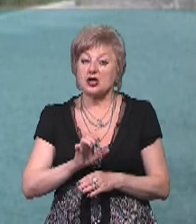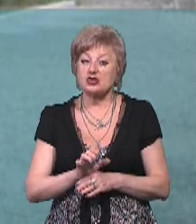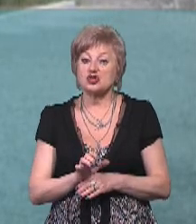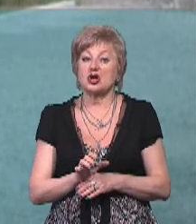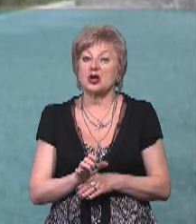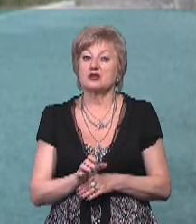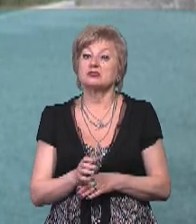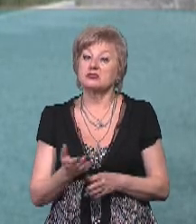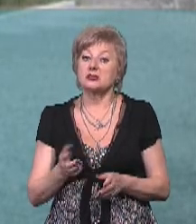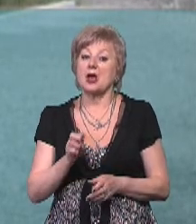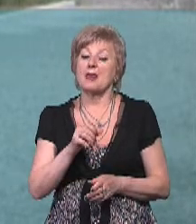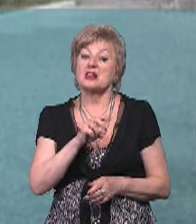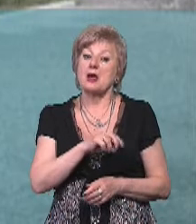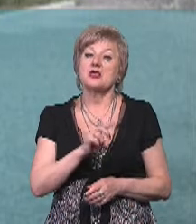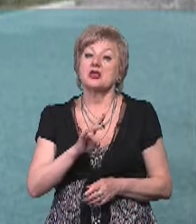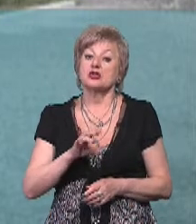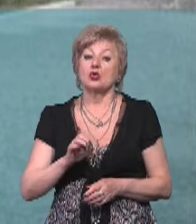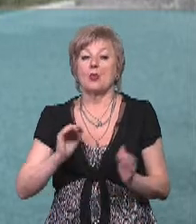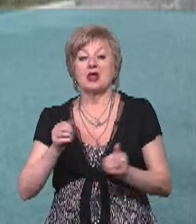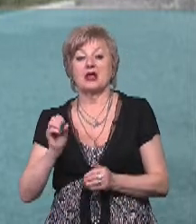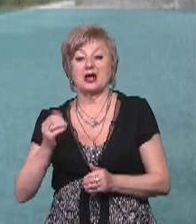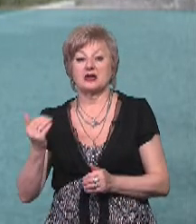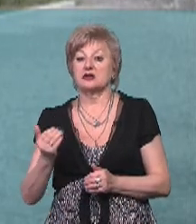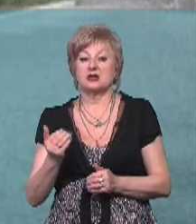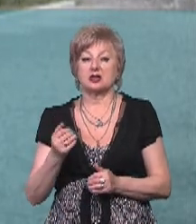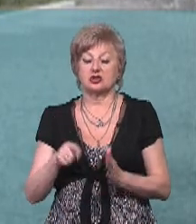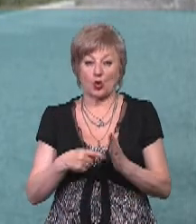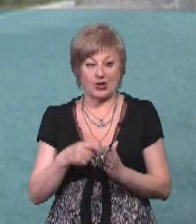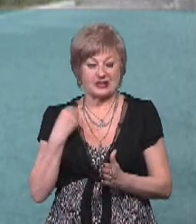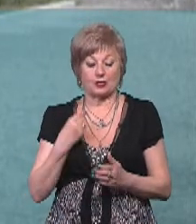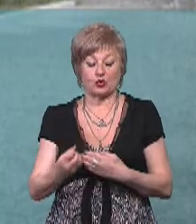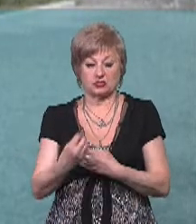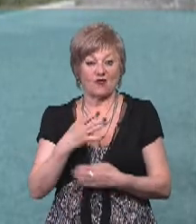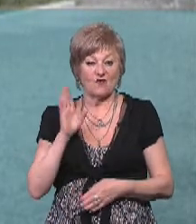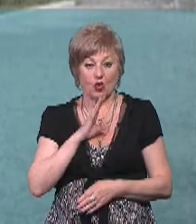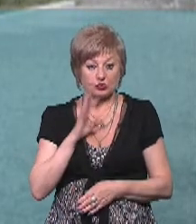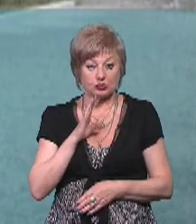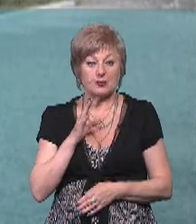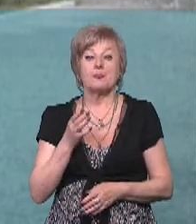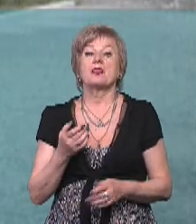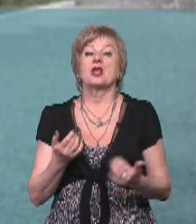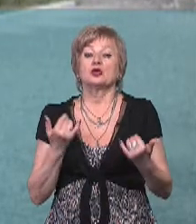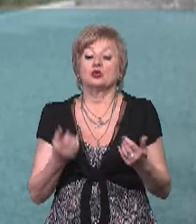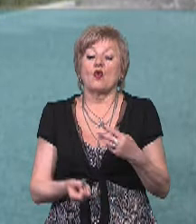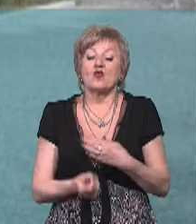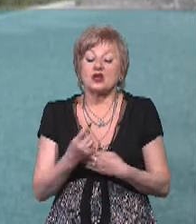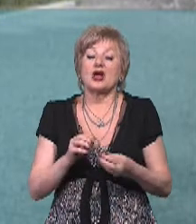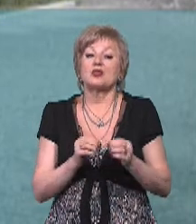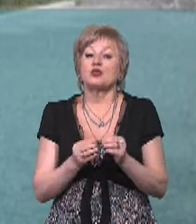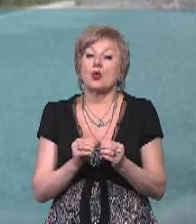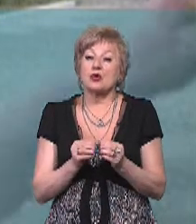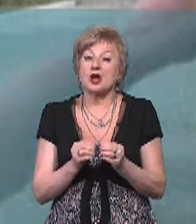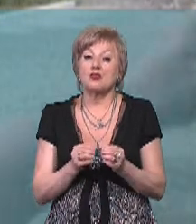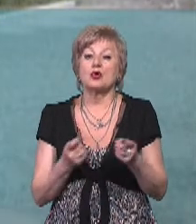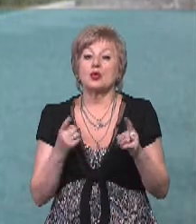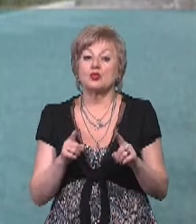нам постачає Балабина, Кушугум, Малокатеринівка, КП «Водоканал» міста Запоріжжя, і тому виникають завжди проблеми, тому що